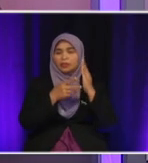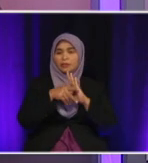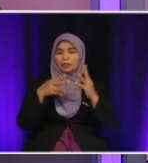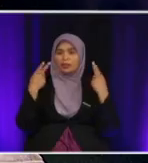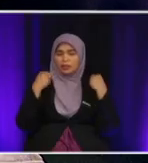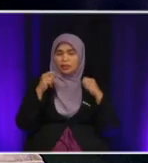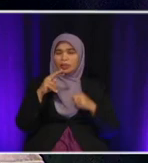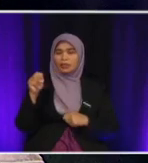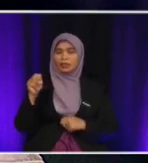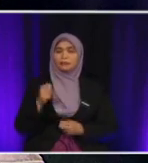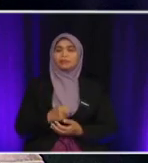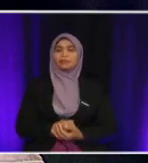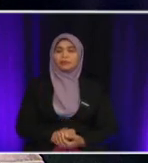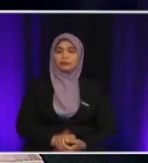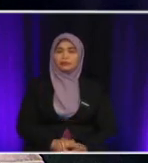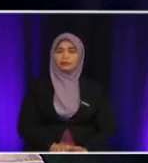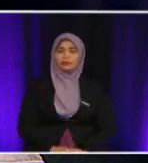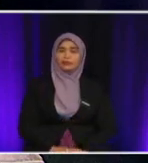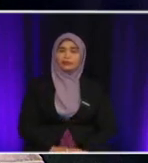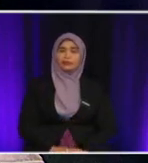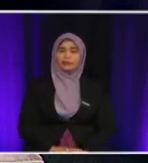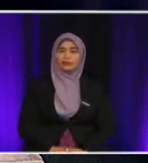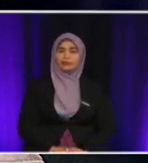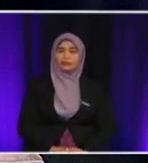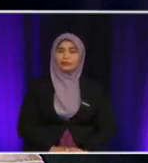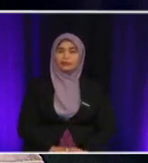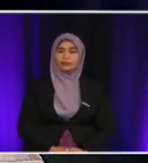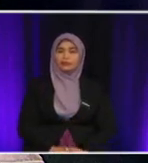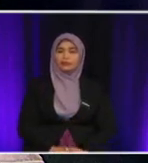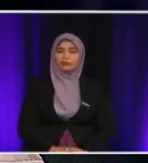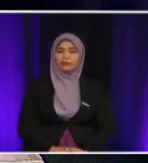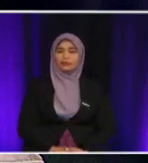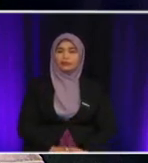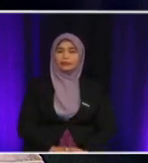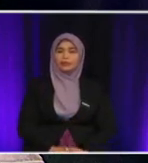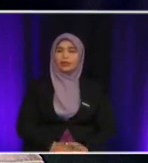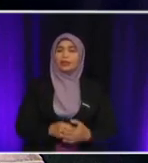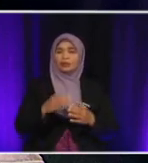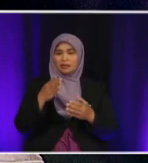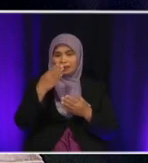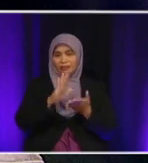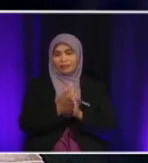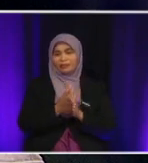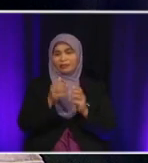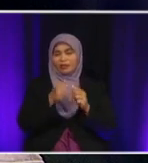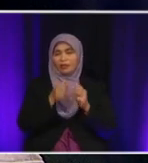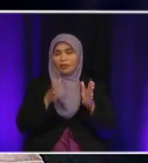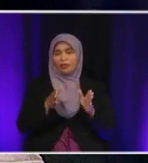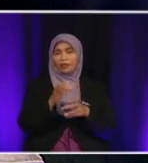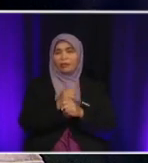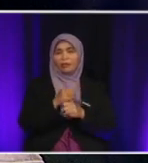untuk mereka ini susah mereka jawab dengan begitu baik kita bagikan setiap mereka dua markah